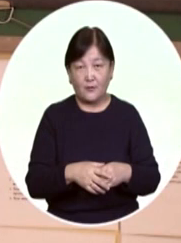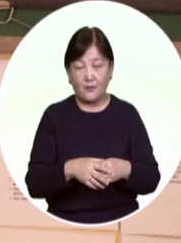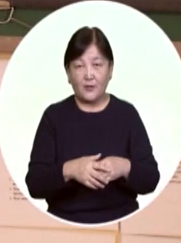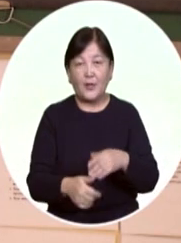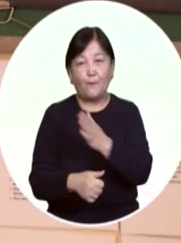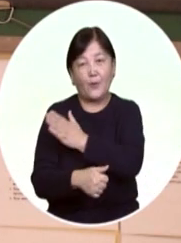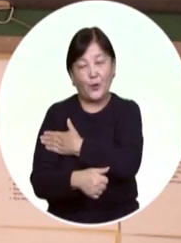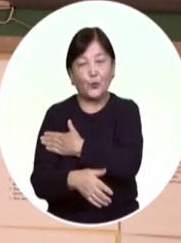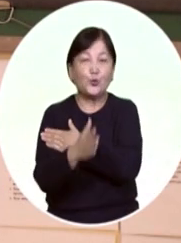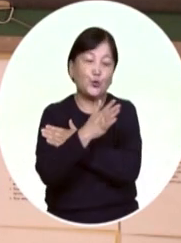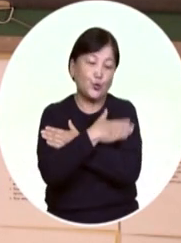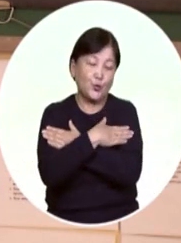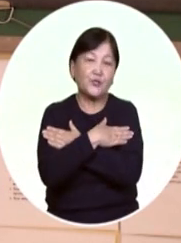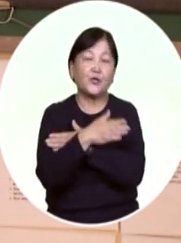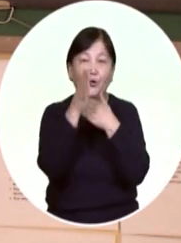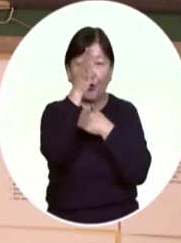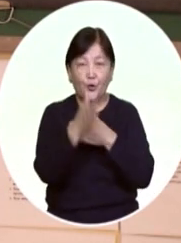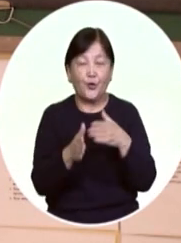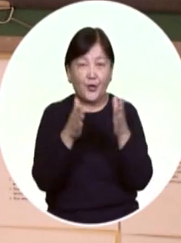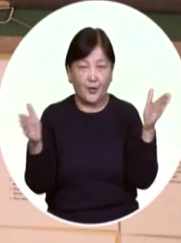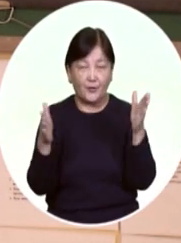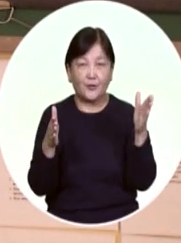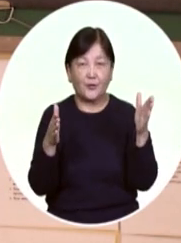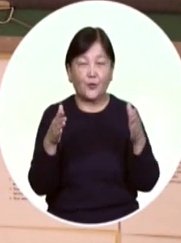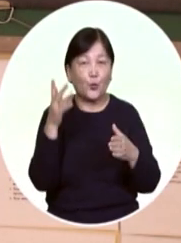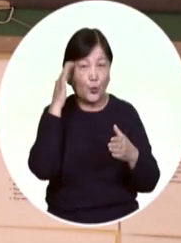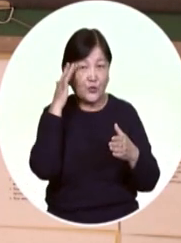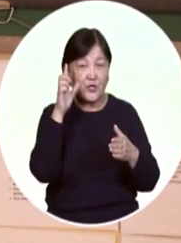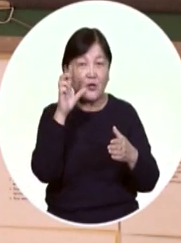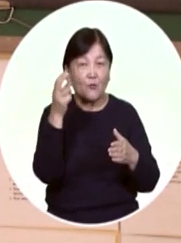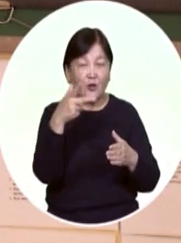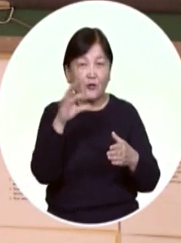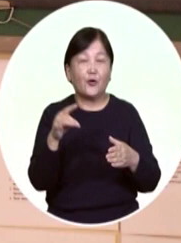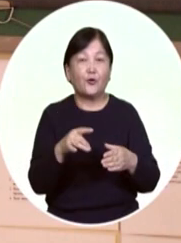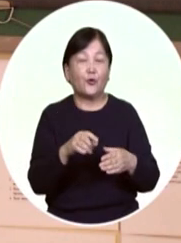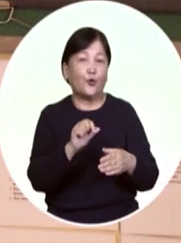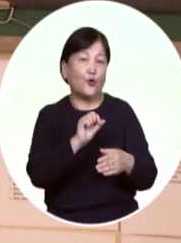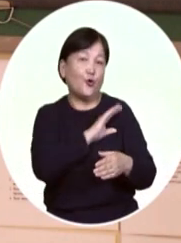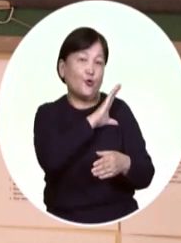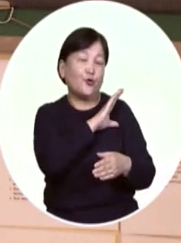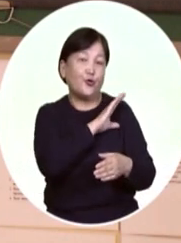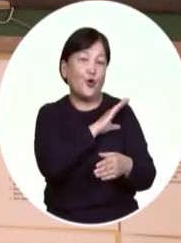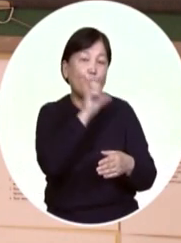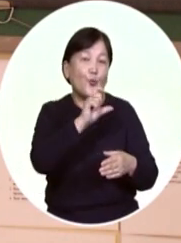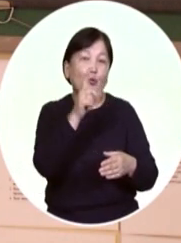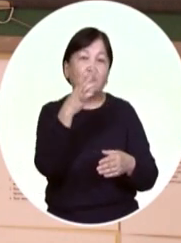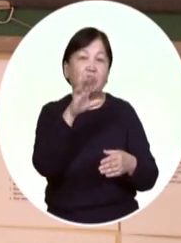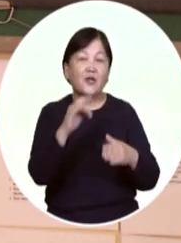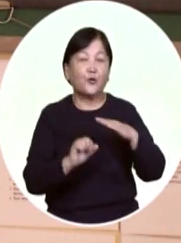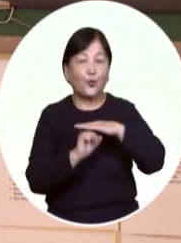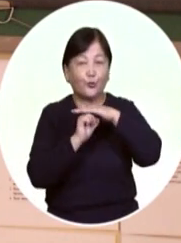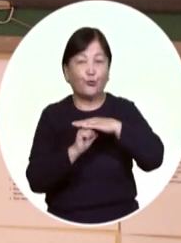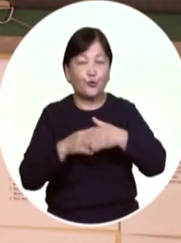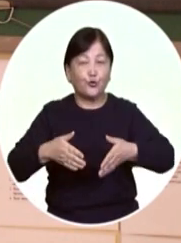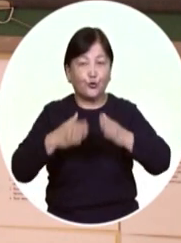нийгмийн тухайн хичээлийнх ойлголтыг дахиад харна. Үзэл бодлоор нь хөрөнгөтэй хүмүүс дээр тулгуурлан хөгжих ёстой